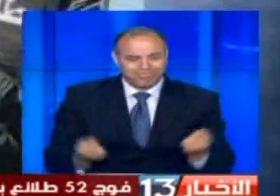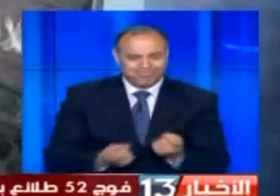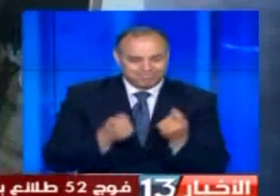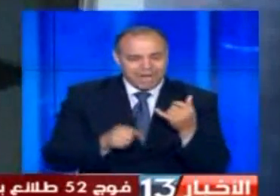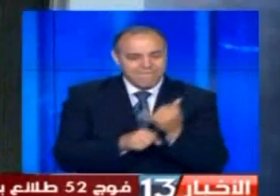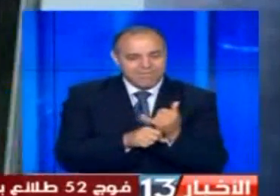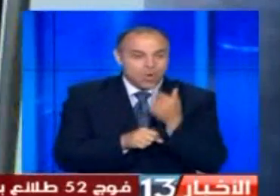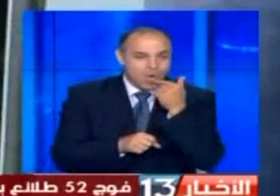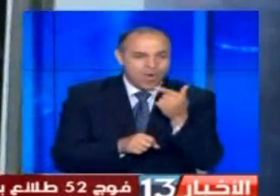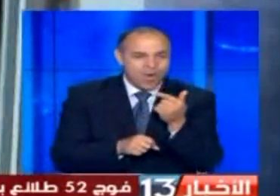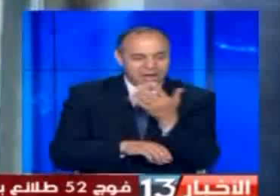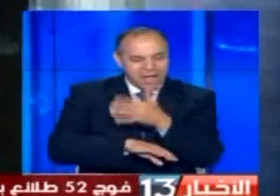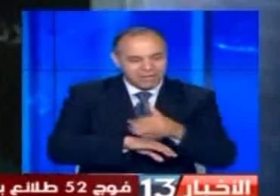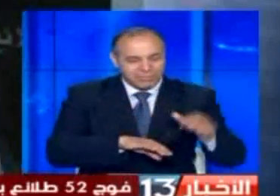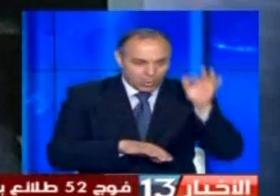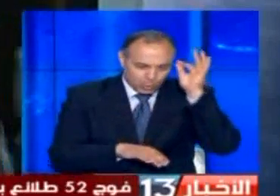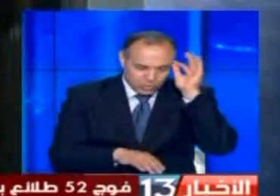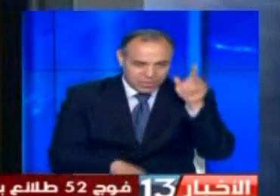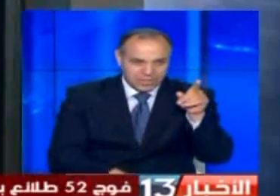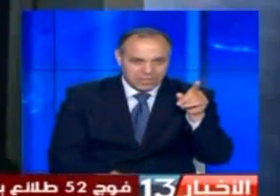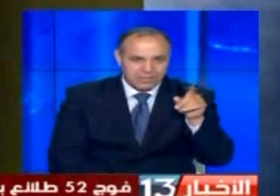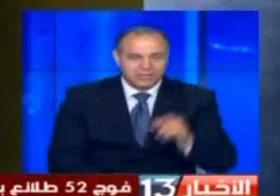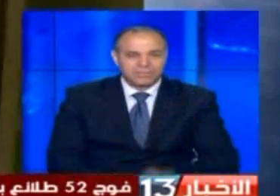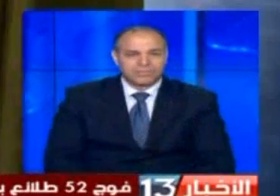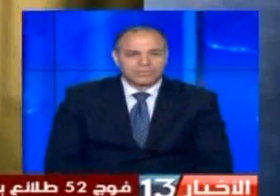لء عرض السواحل التونيه